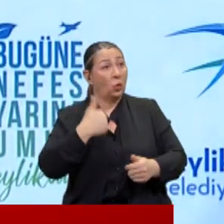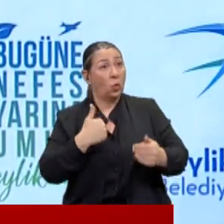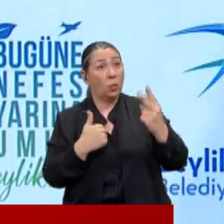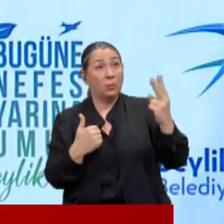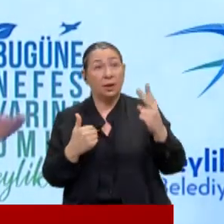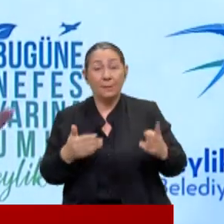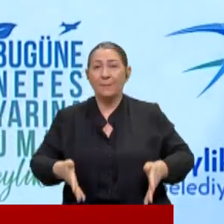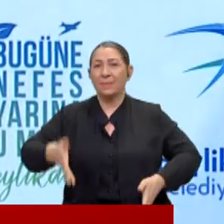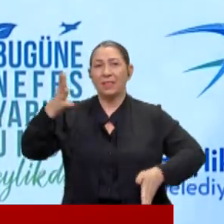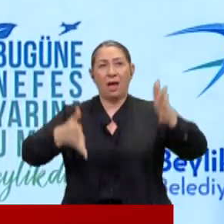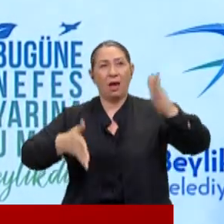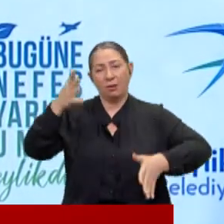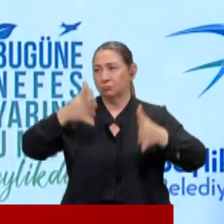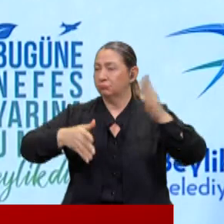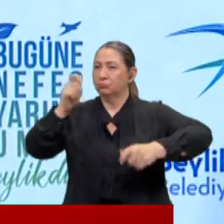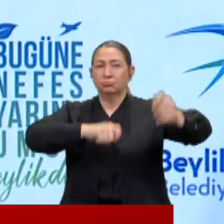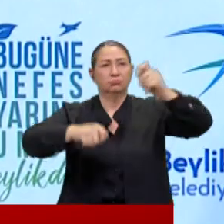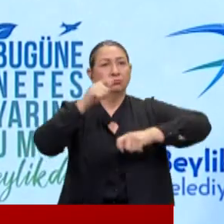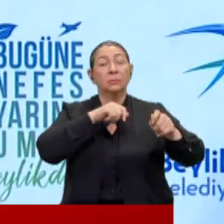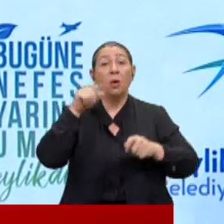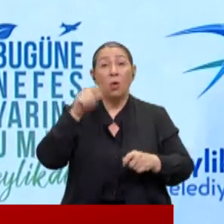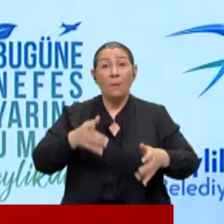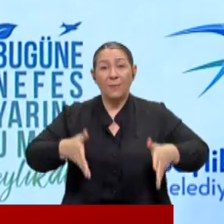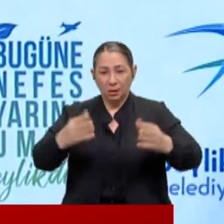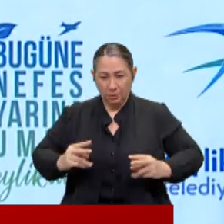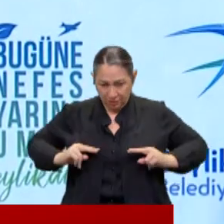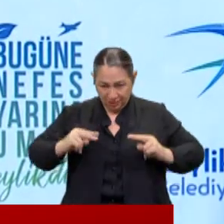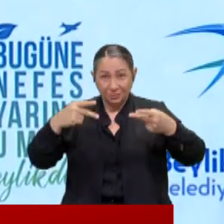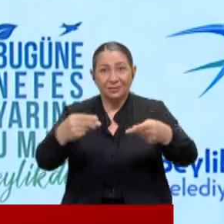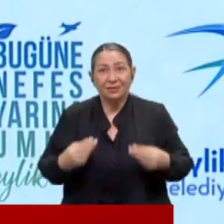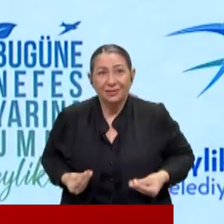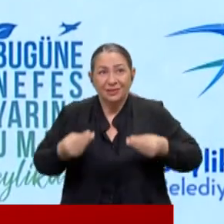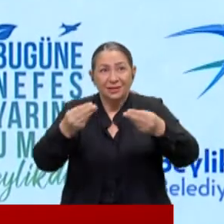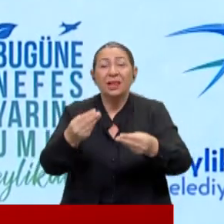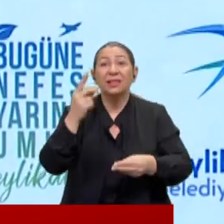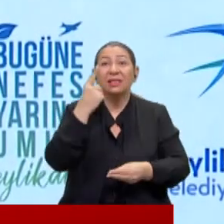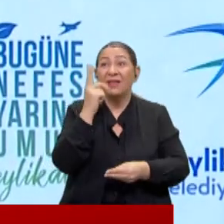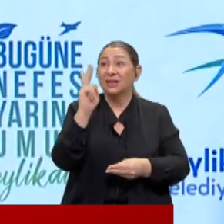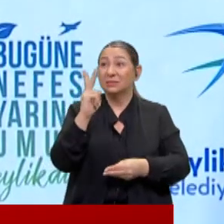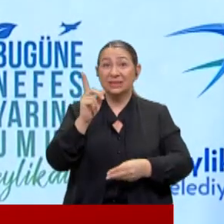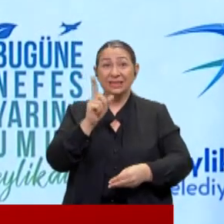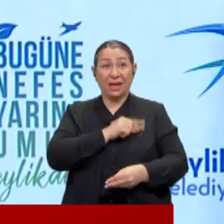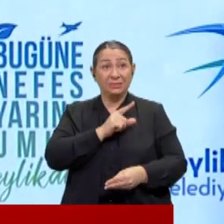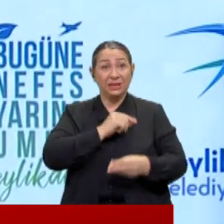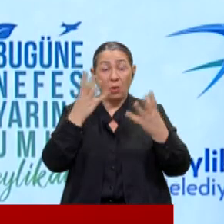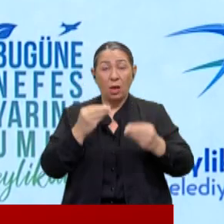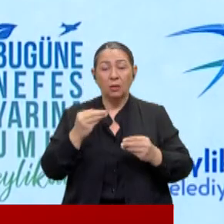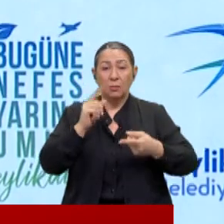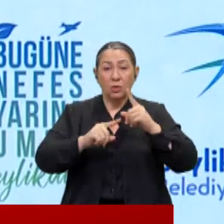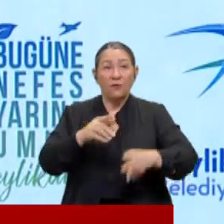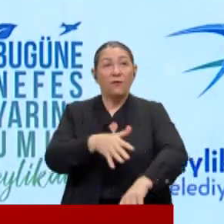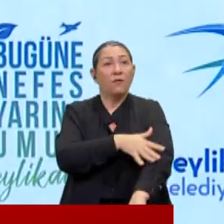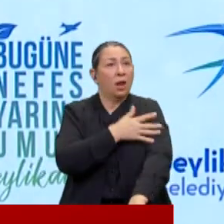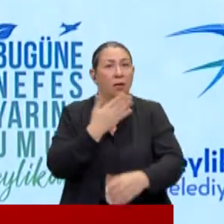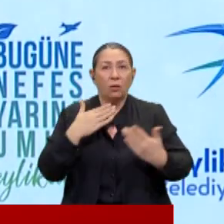kurumlarına binalar yapıyorlar O binaların teslimi esnasında devletimizi temsil eden bürokrasiden